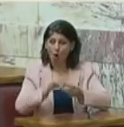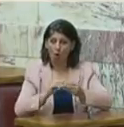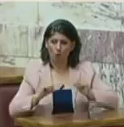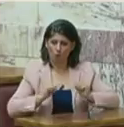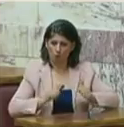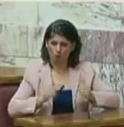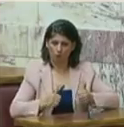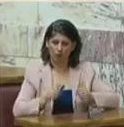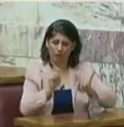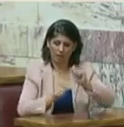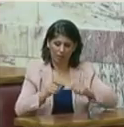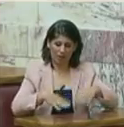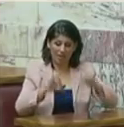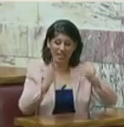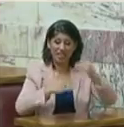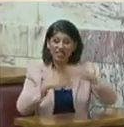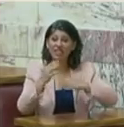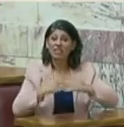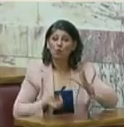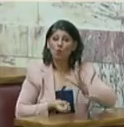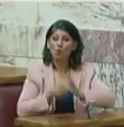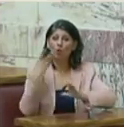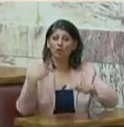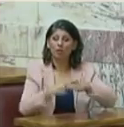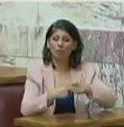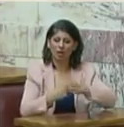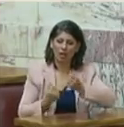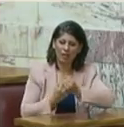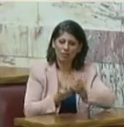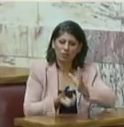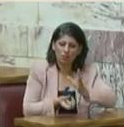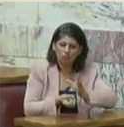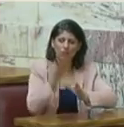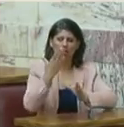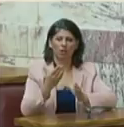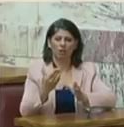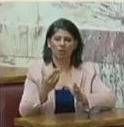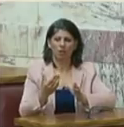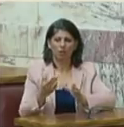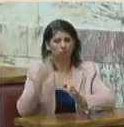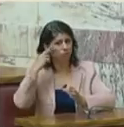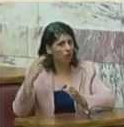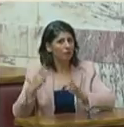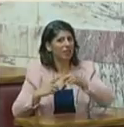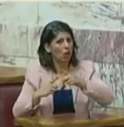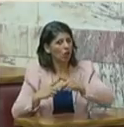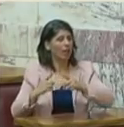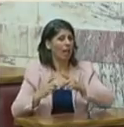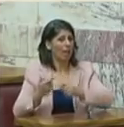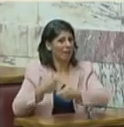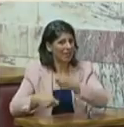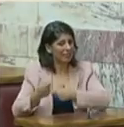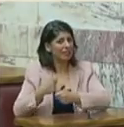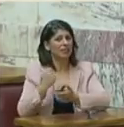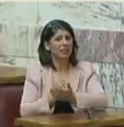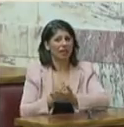επιμέρους ταμείων για την ενίσχυση της καινοτομίας, των νεοφυών επιχειρήσεων αλλά και τη